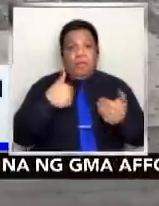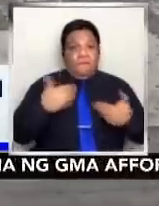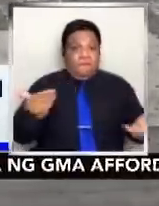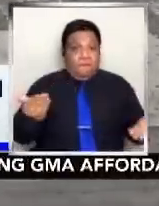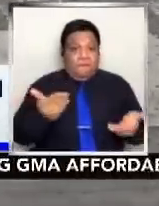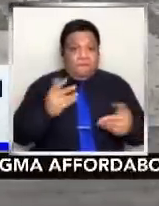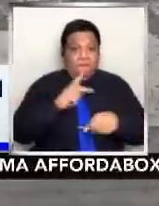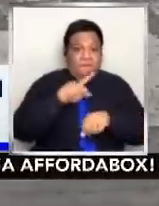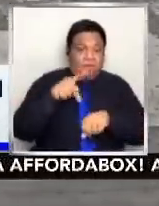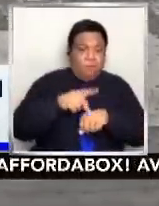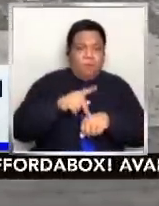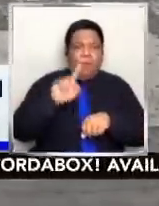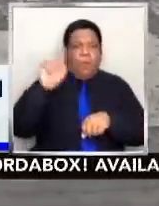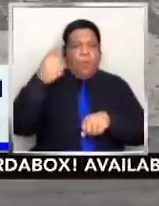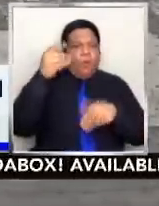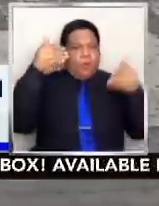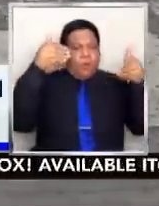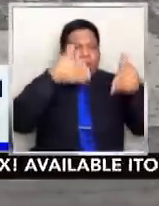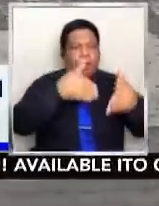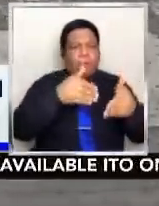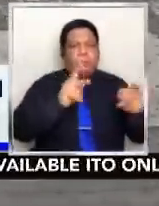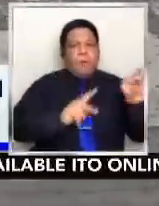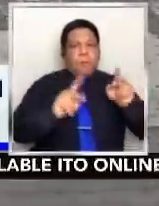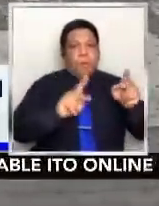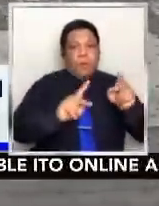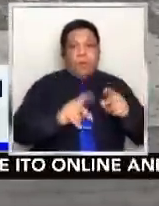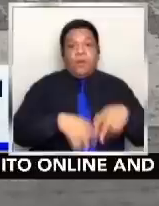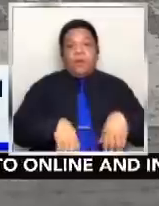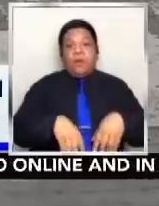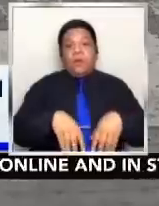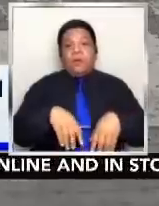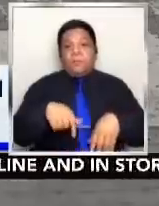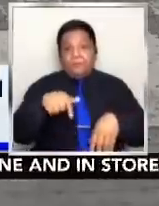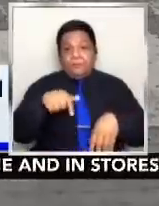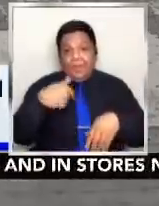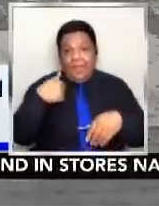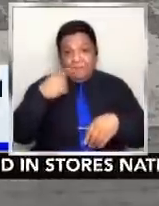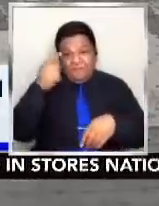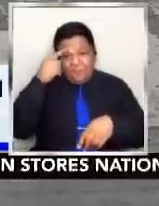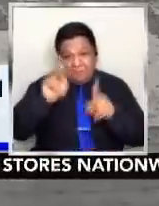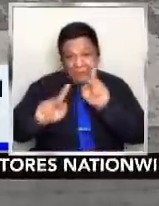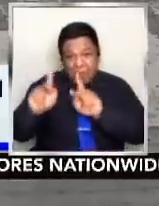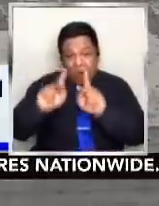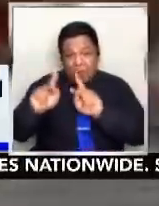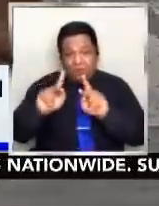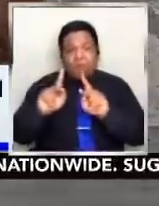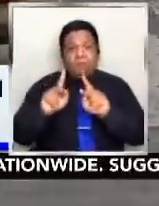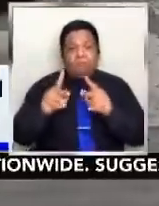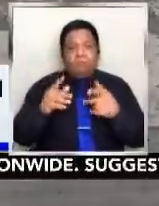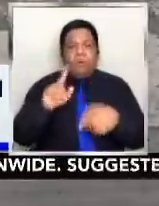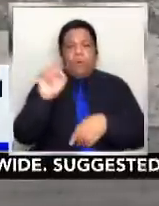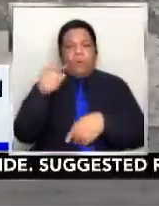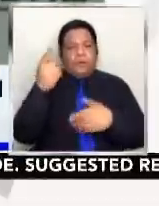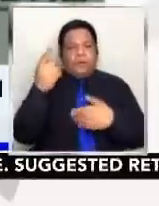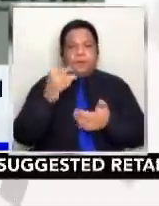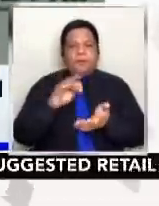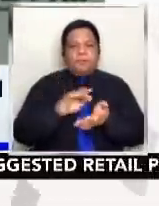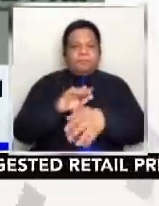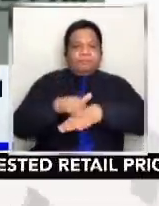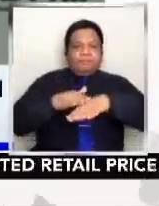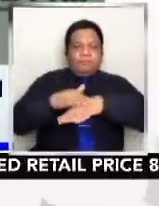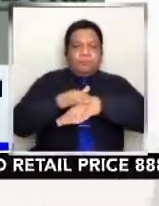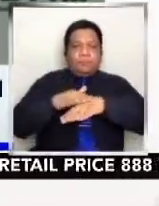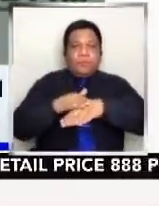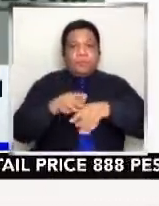naman ay yung ointment o pamahid para sa mga parasites sa balat. Kaya babala ng FDA sa mga umiinom ng tabletas nito. Hindi po